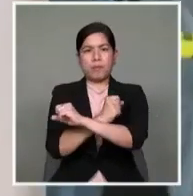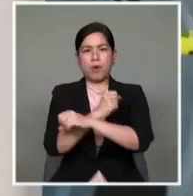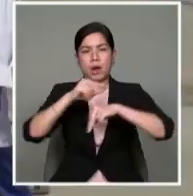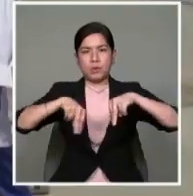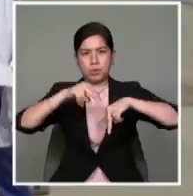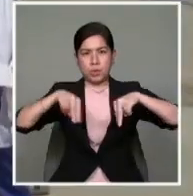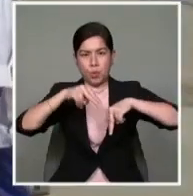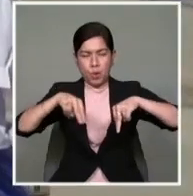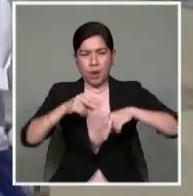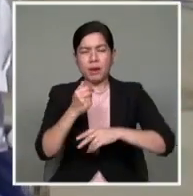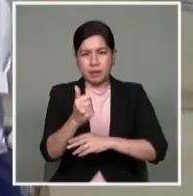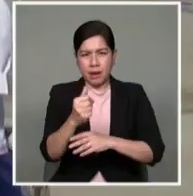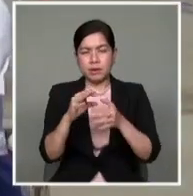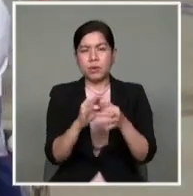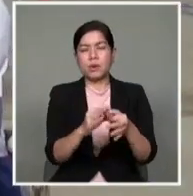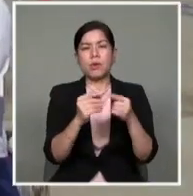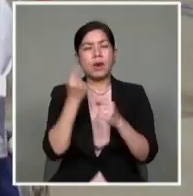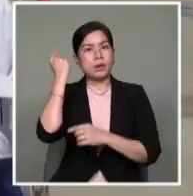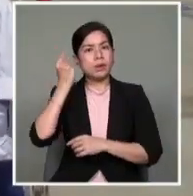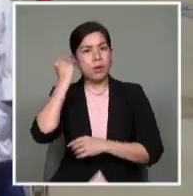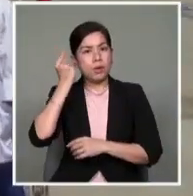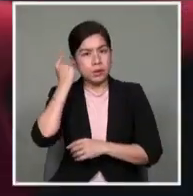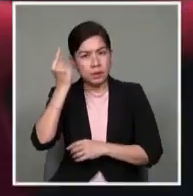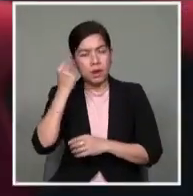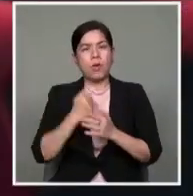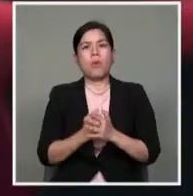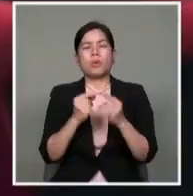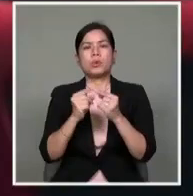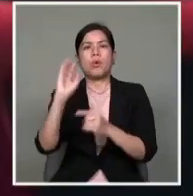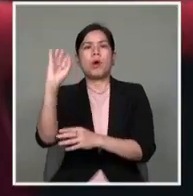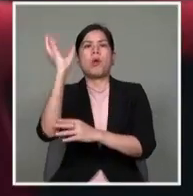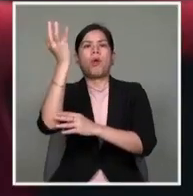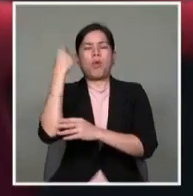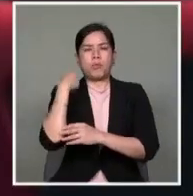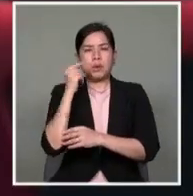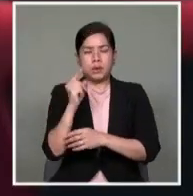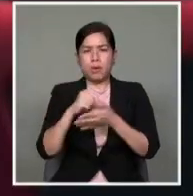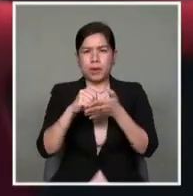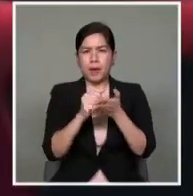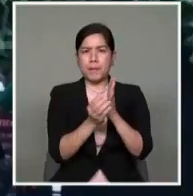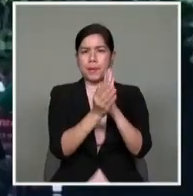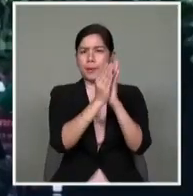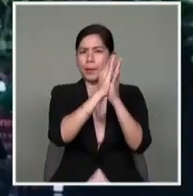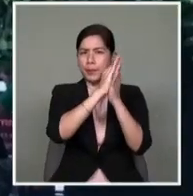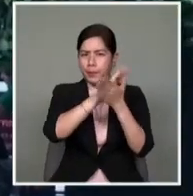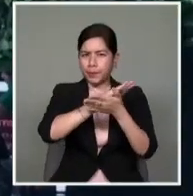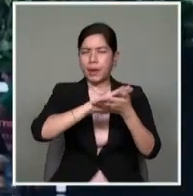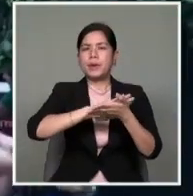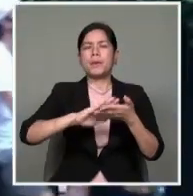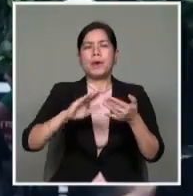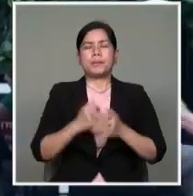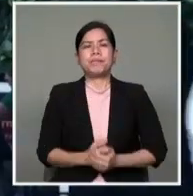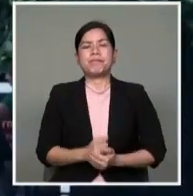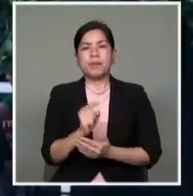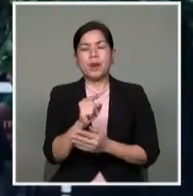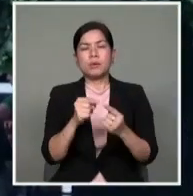ล้วอุตสาหกรรมท่องเที่ยวการเดินทางรอบโลกจำเป็นต้องได้รับการปฏิรูปก่อนดำเนินการแล้วอย่างน้อยที่สุดเนี่ย